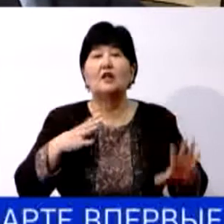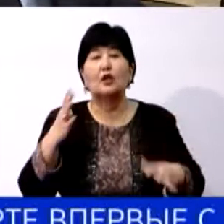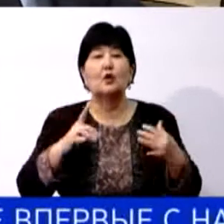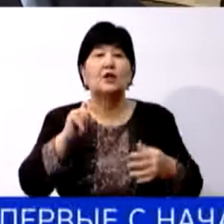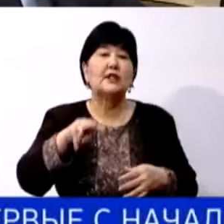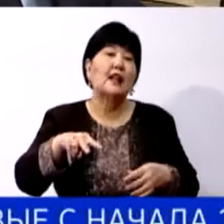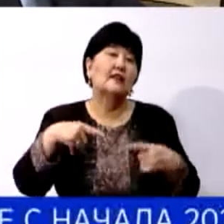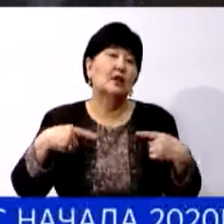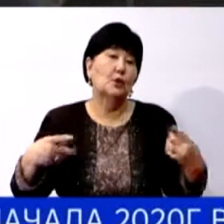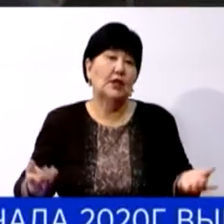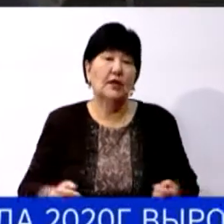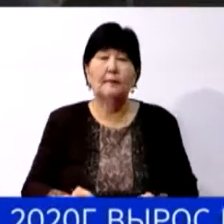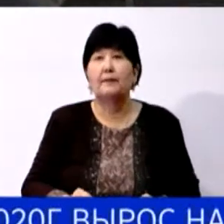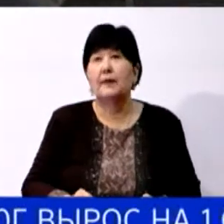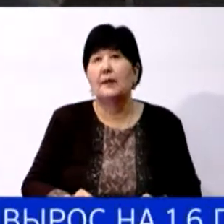другие.